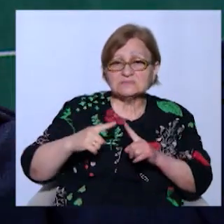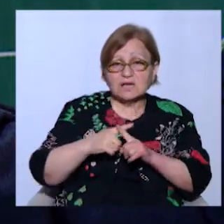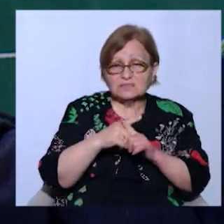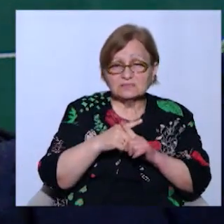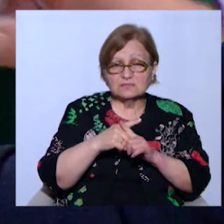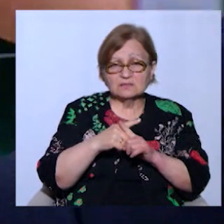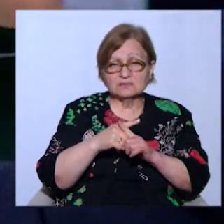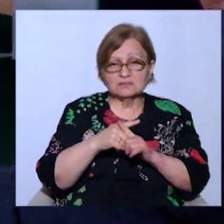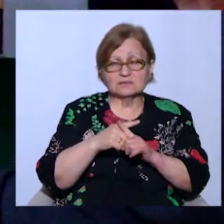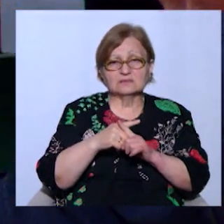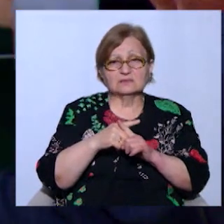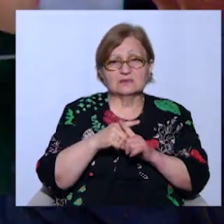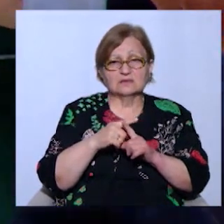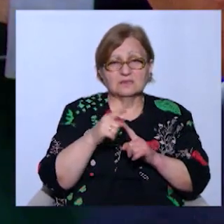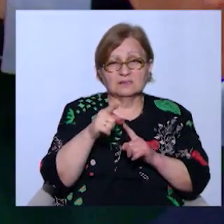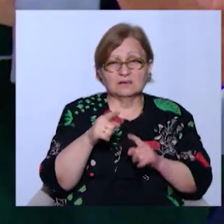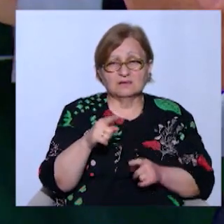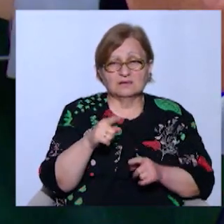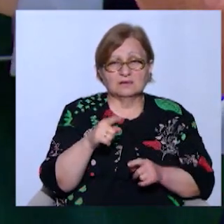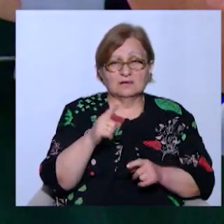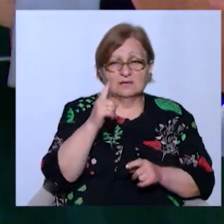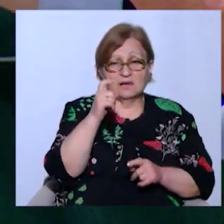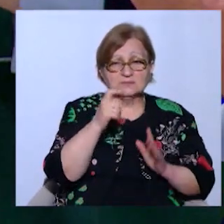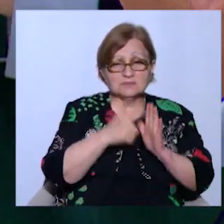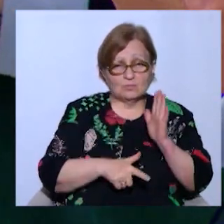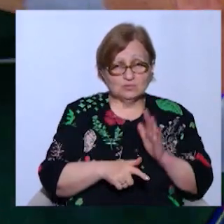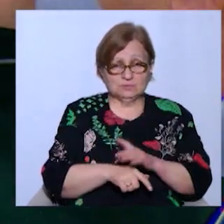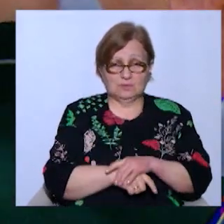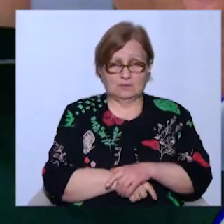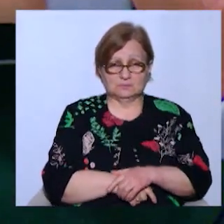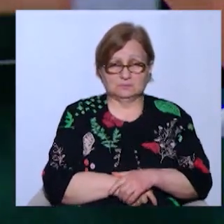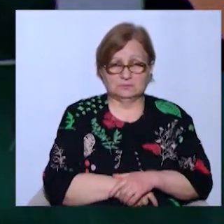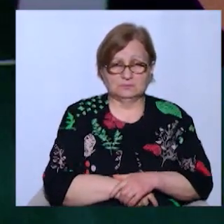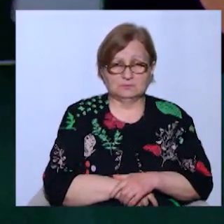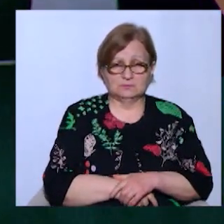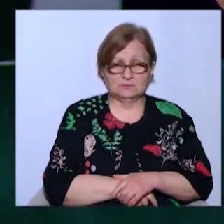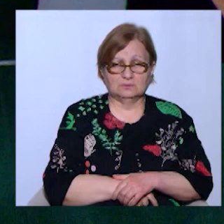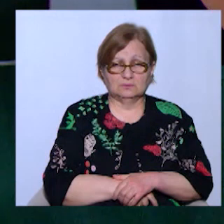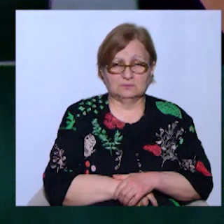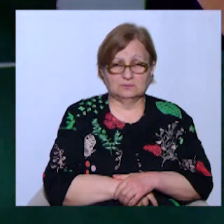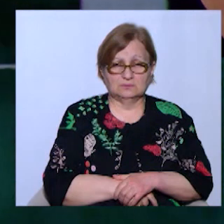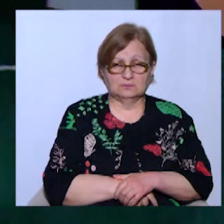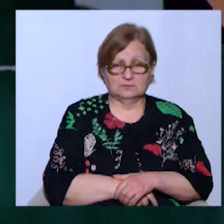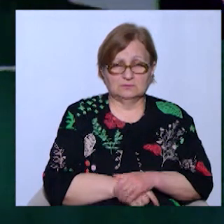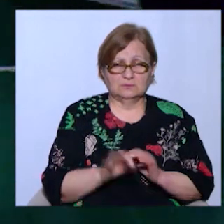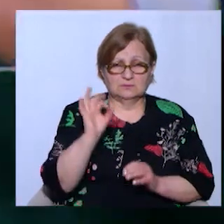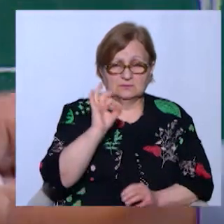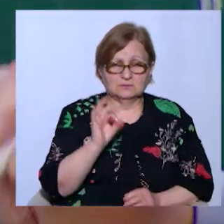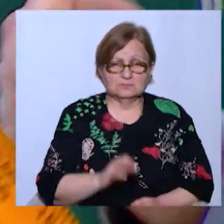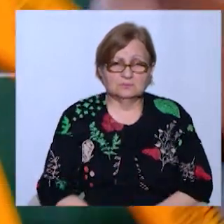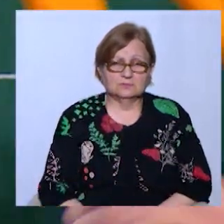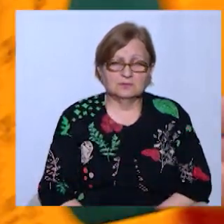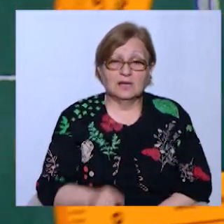როგორ დაემთხო უყურეთ, გადაკვეთაში მივიღე აქ 170. კიდევ დავწერ. 170.